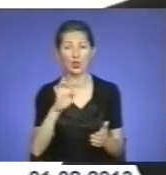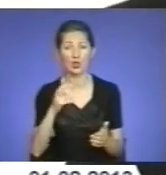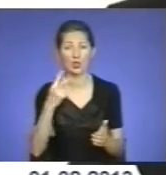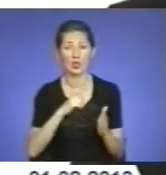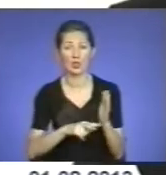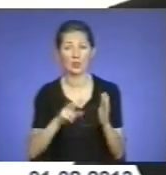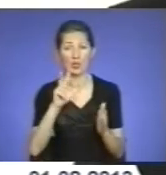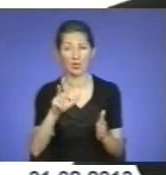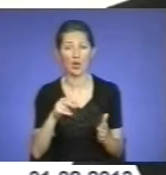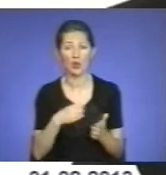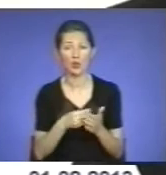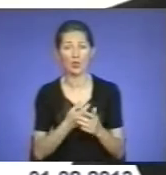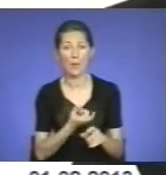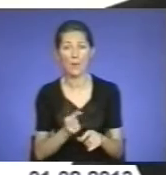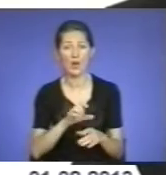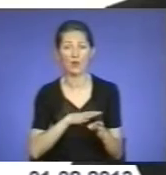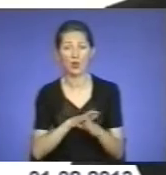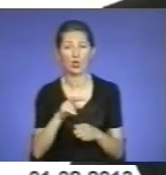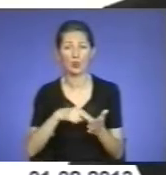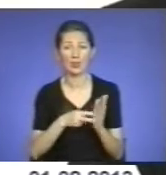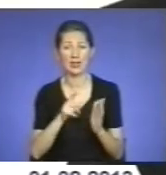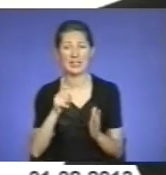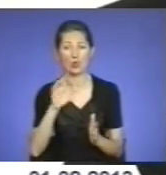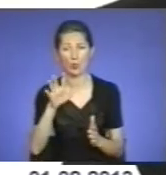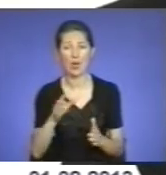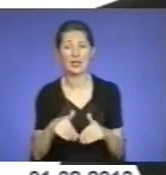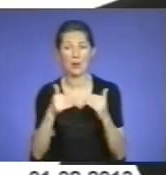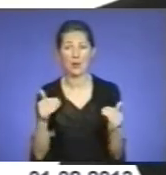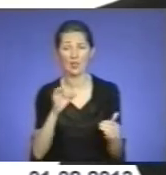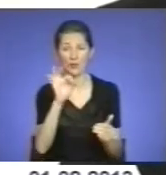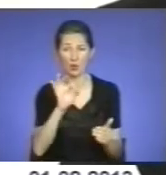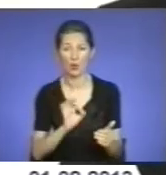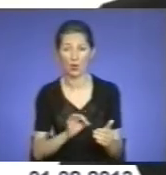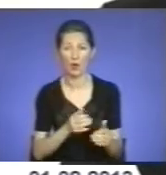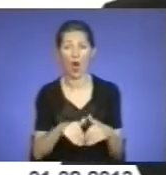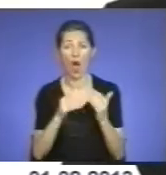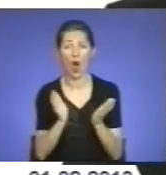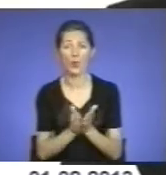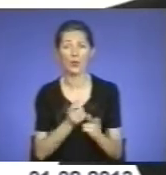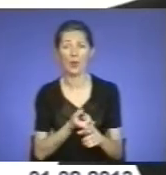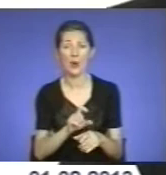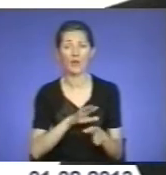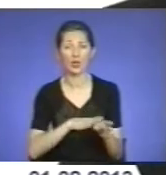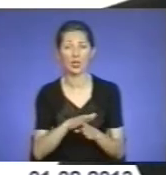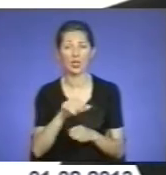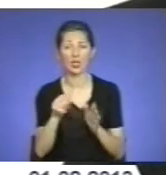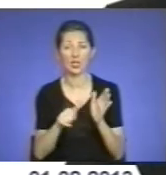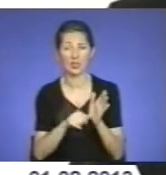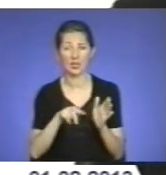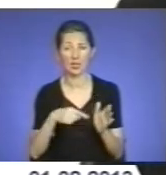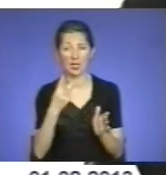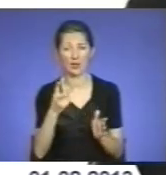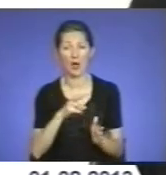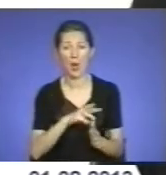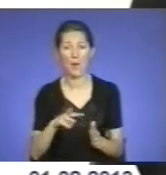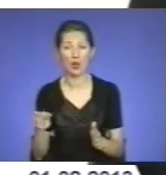473 бюджети перевиконали план на 105 і більше відсотків, тобто обсяг перевиконання склав 16,2 мільйона